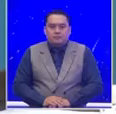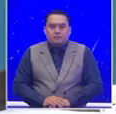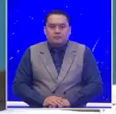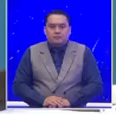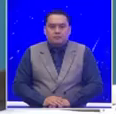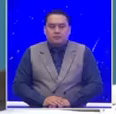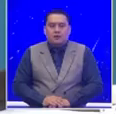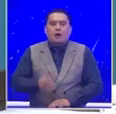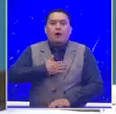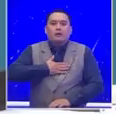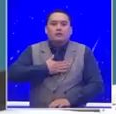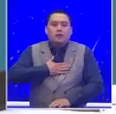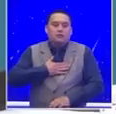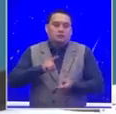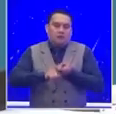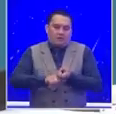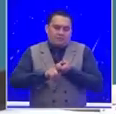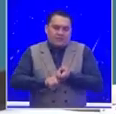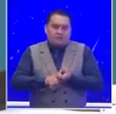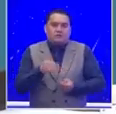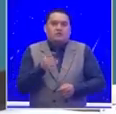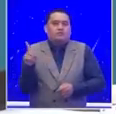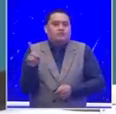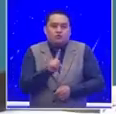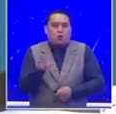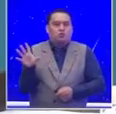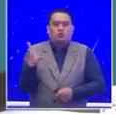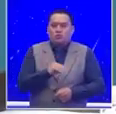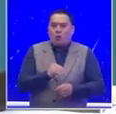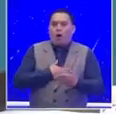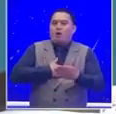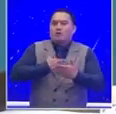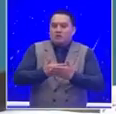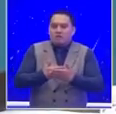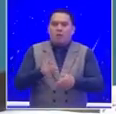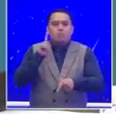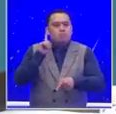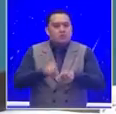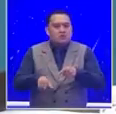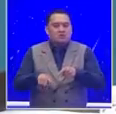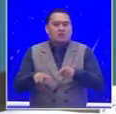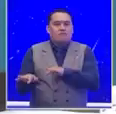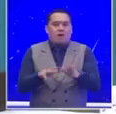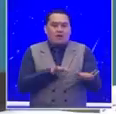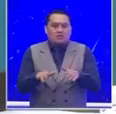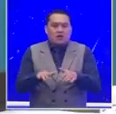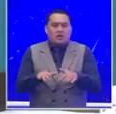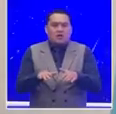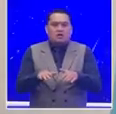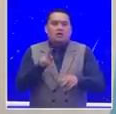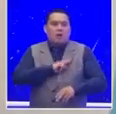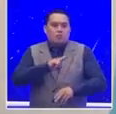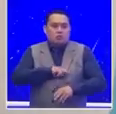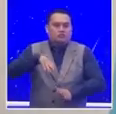От нас зависит. Вы каждый на своем этом должны более оперативно, более вот так вот, шандарм наши должны